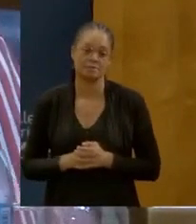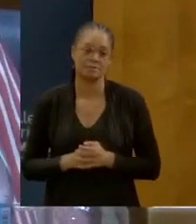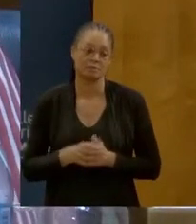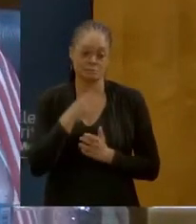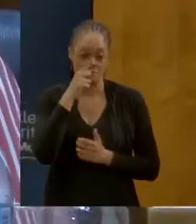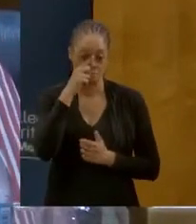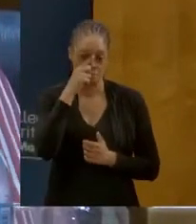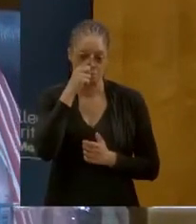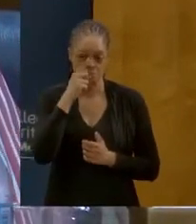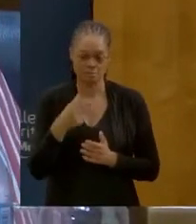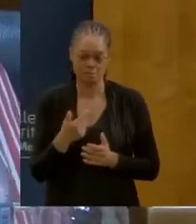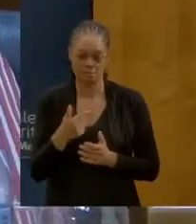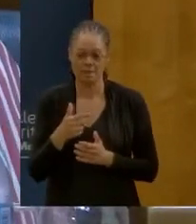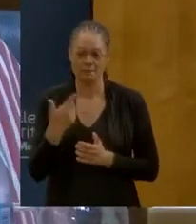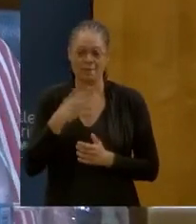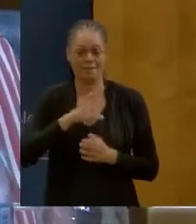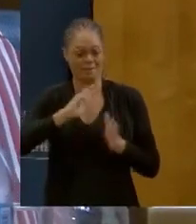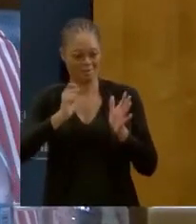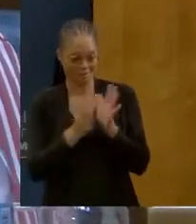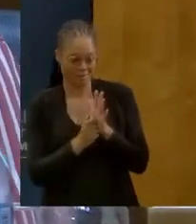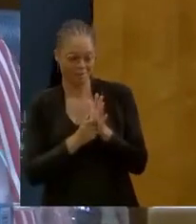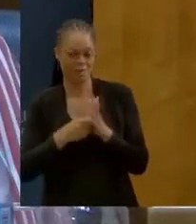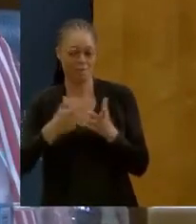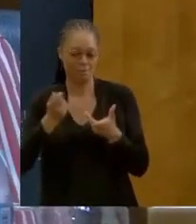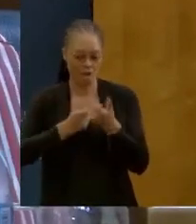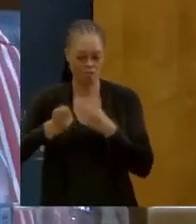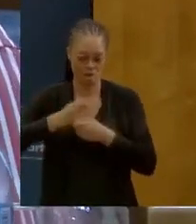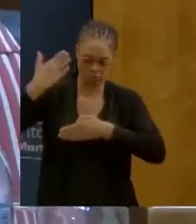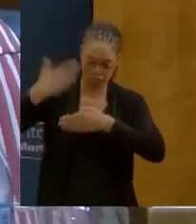après la date d'échéance du marché, vous notifiez sans